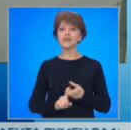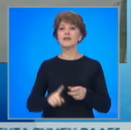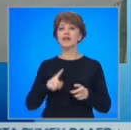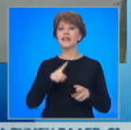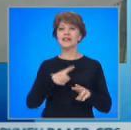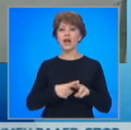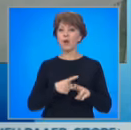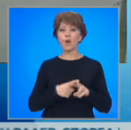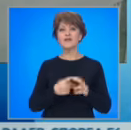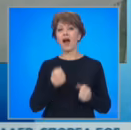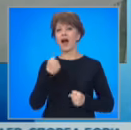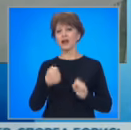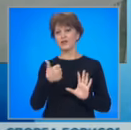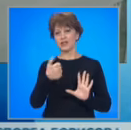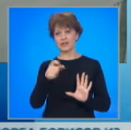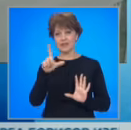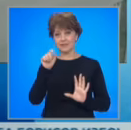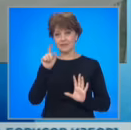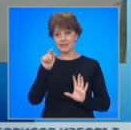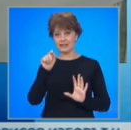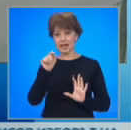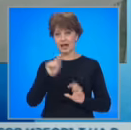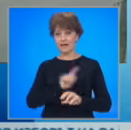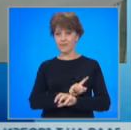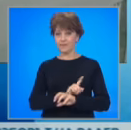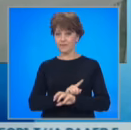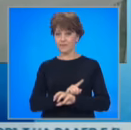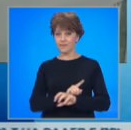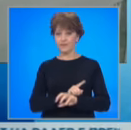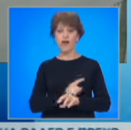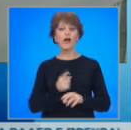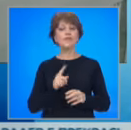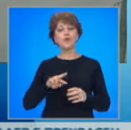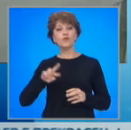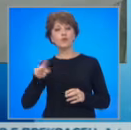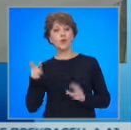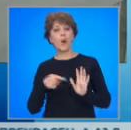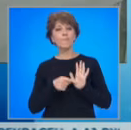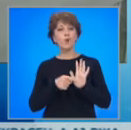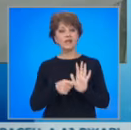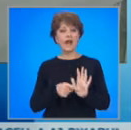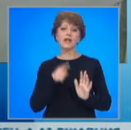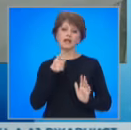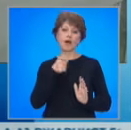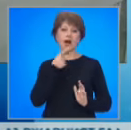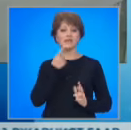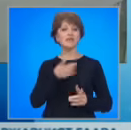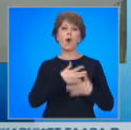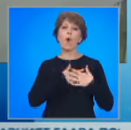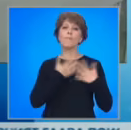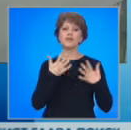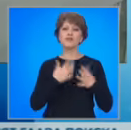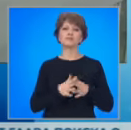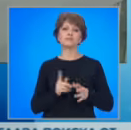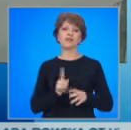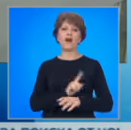си с 60-70 км в час, но пък в друга част на своите показания казва, че Кристиян обичал да кара с по-висока скорост.